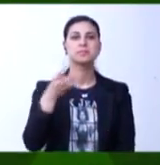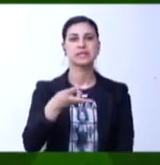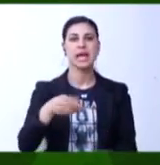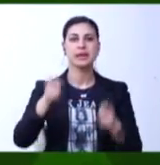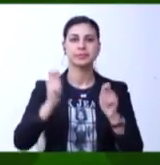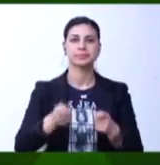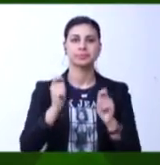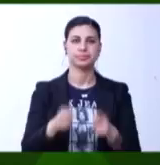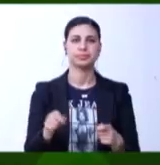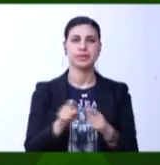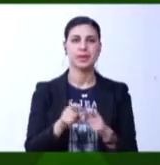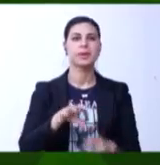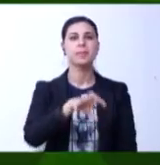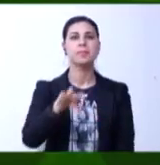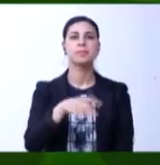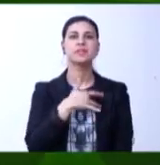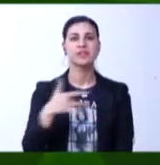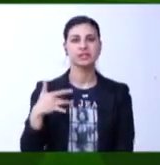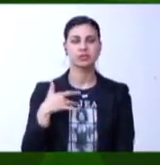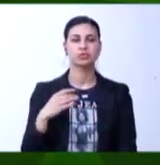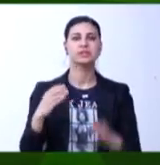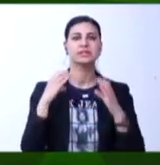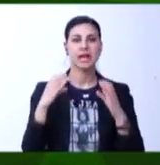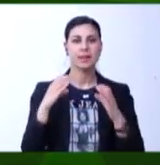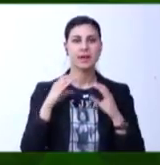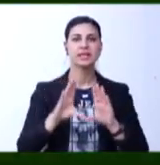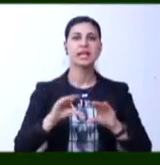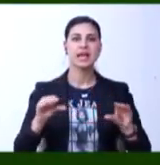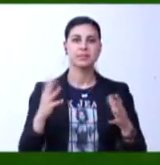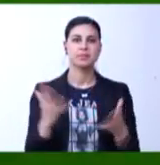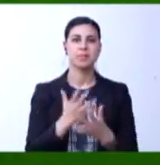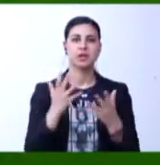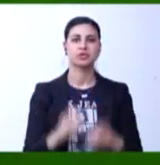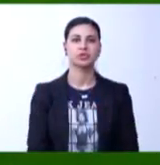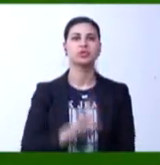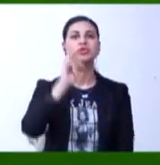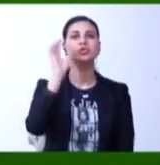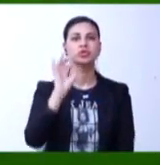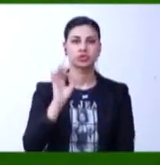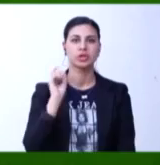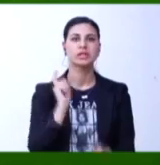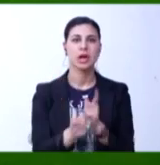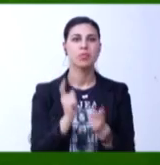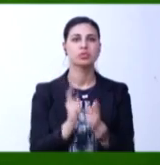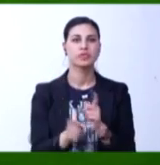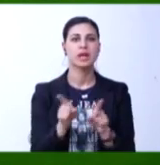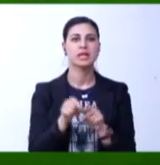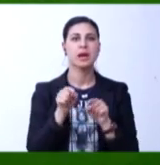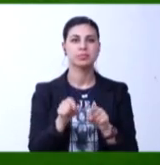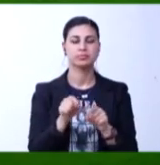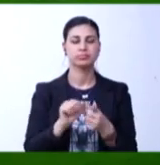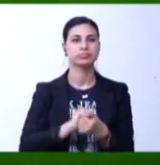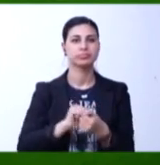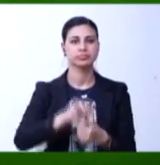გაბერტყეთ ან მტვერსასრუტით გაწმიდეთ საბნები, ლეიბები და ბალიშები. ხშირად გამოცვალეთ თეთრეული, რეგულარულად